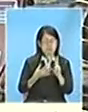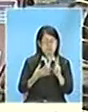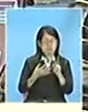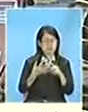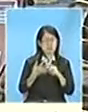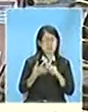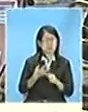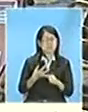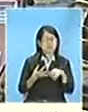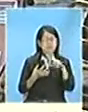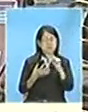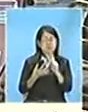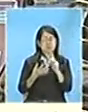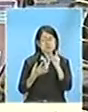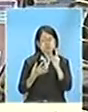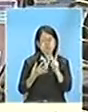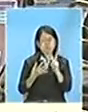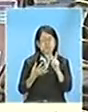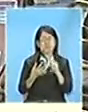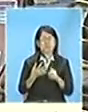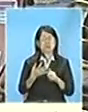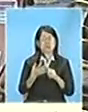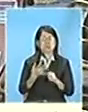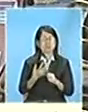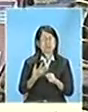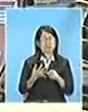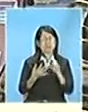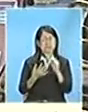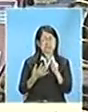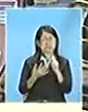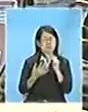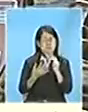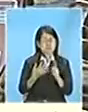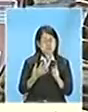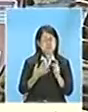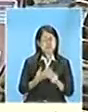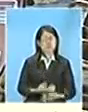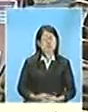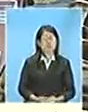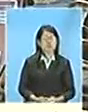ายสุโขวุฒิโชตนายสุธรรมพันธุศักดิ์